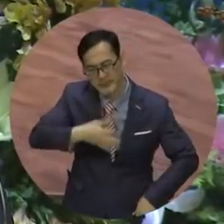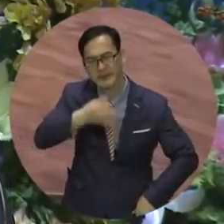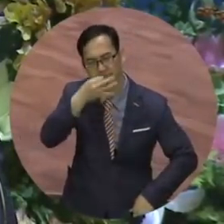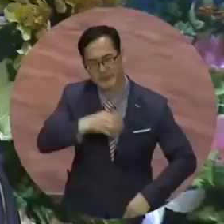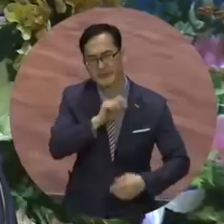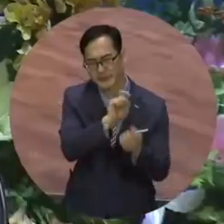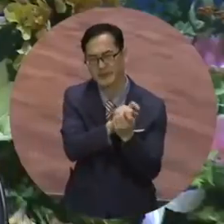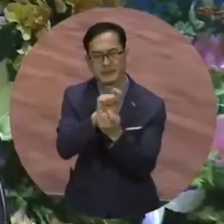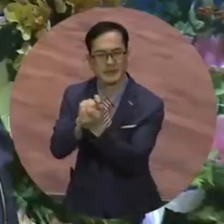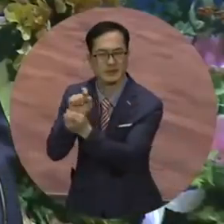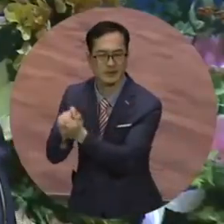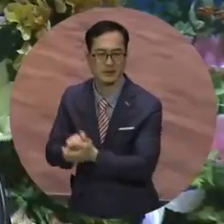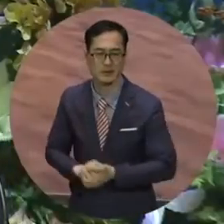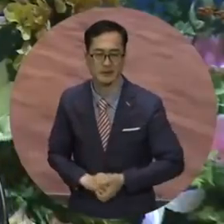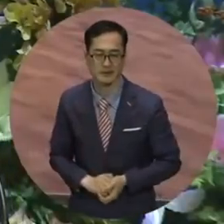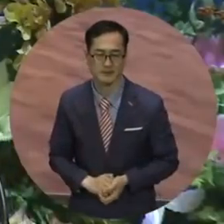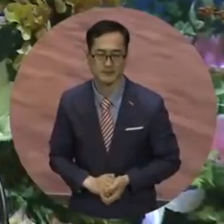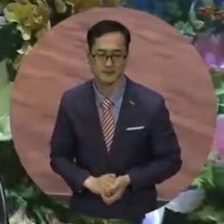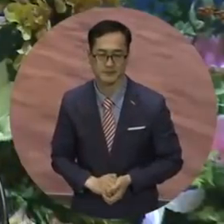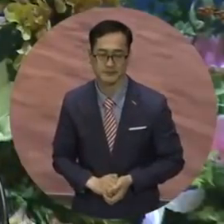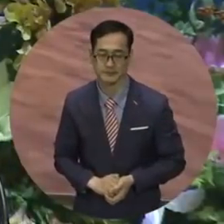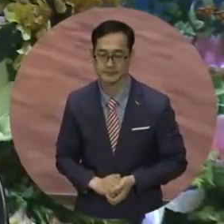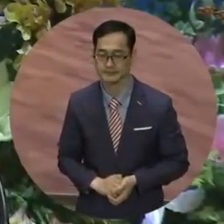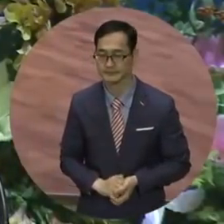많이 그래 걸려 있기 때문에